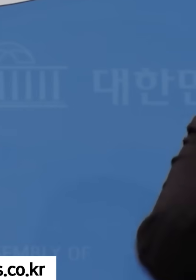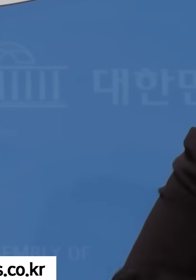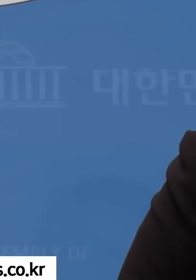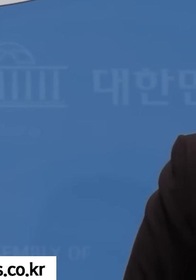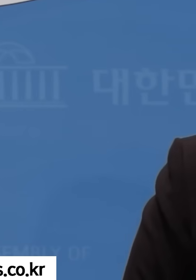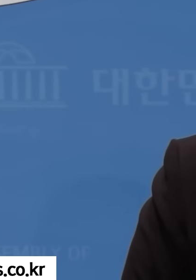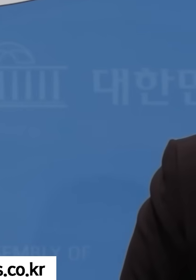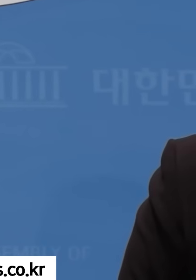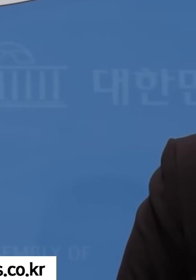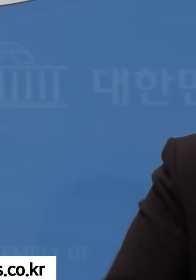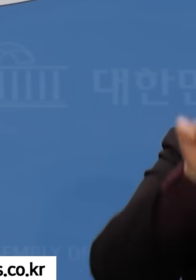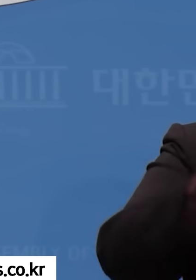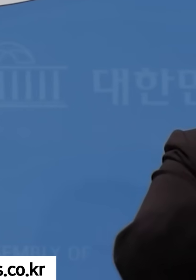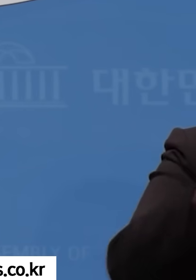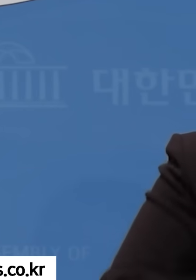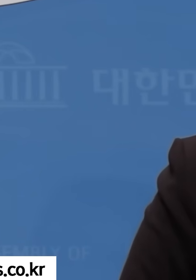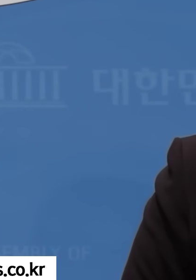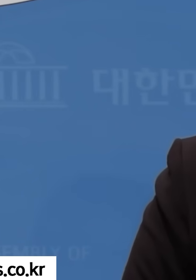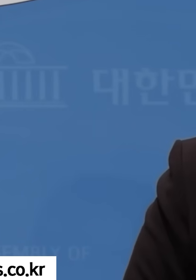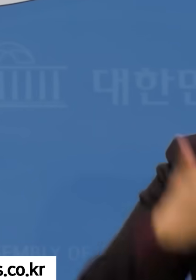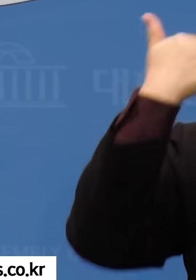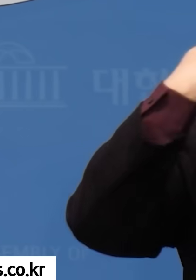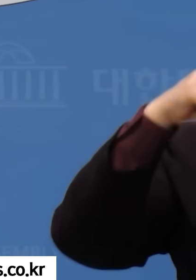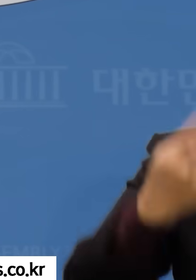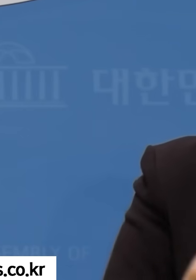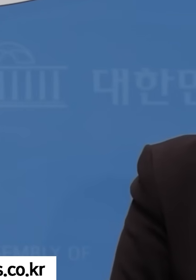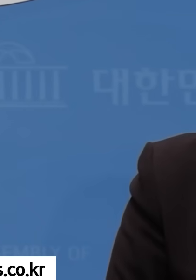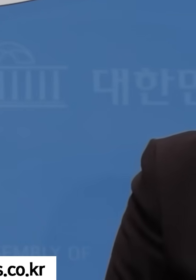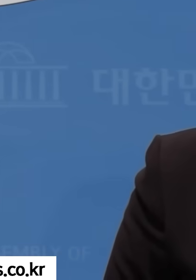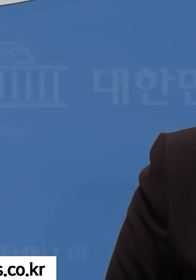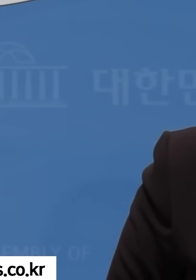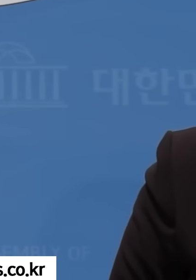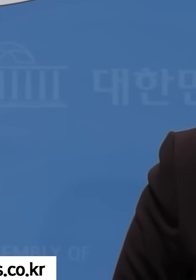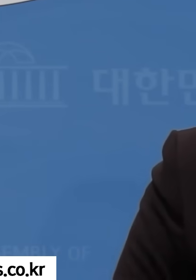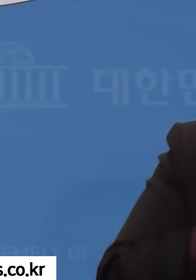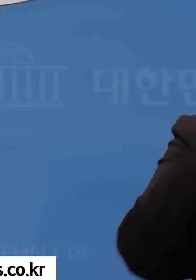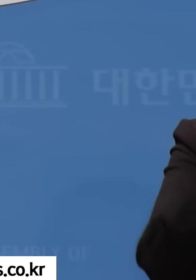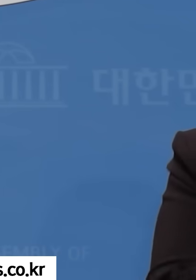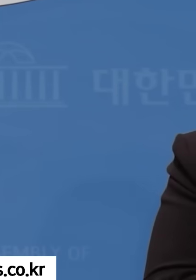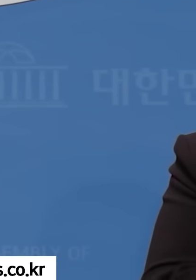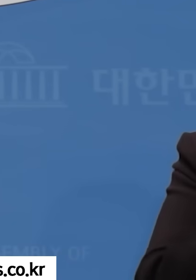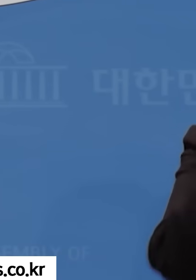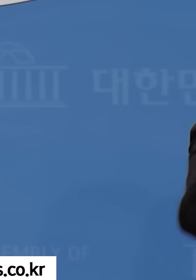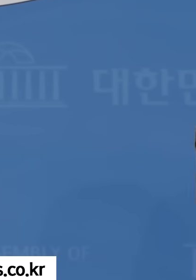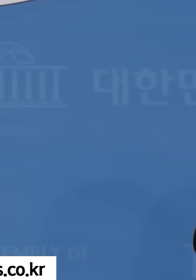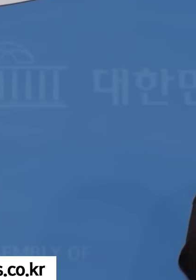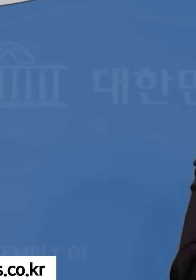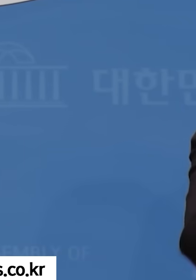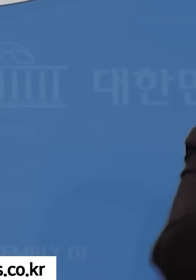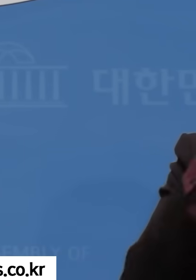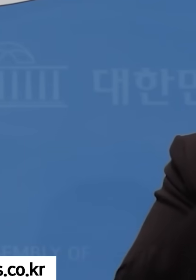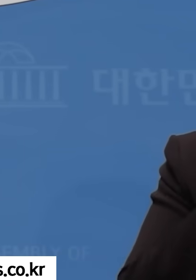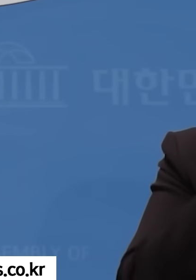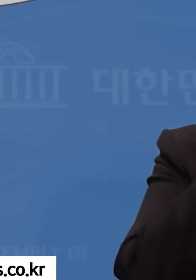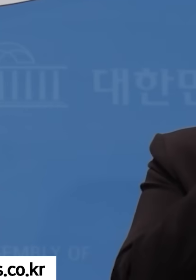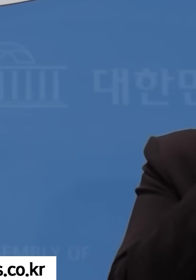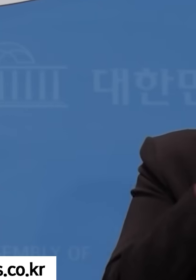현실입니다. 그 누구도 고양이 목에 방울을 달려고 하지 않습니다.